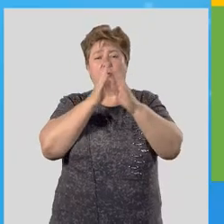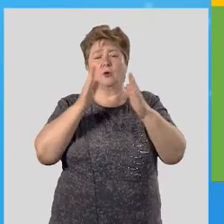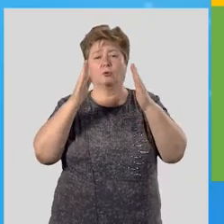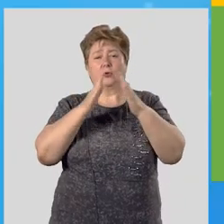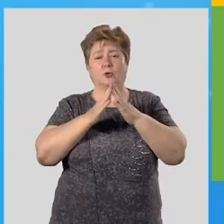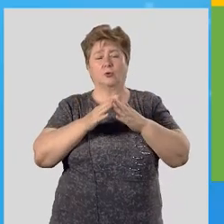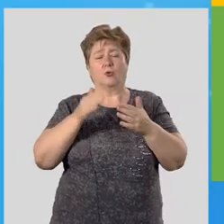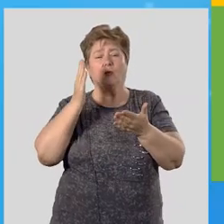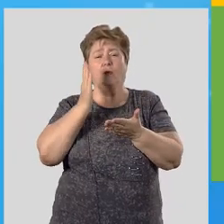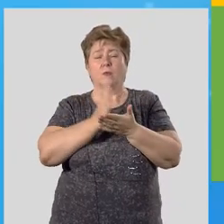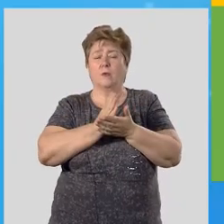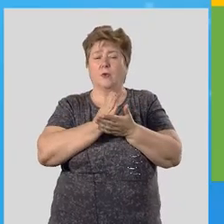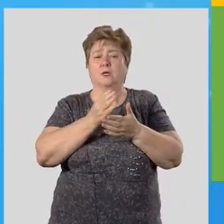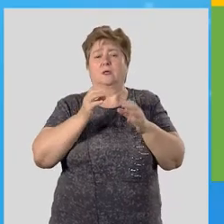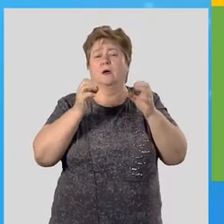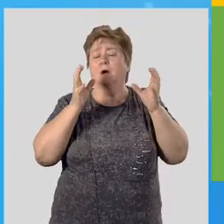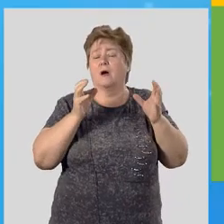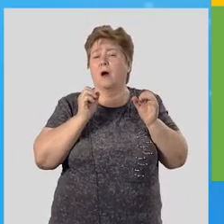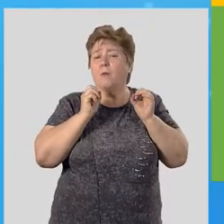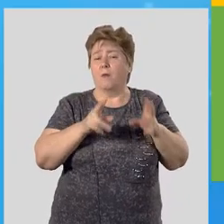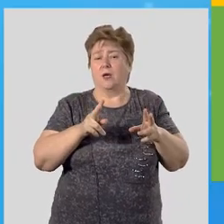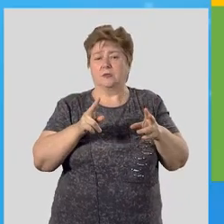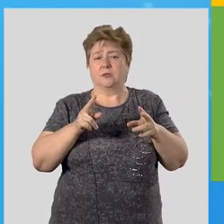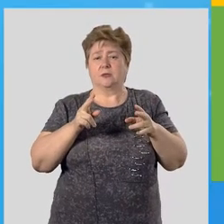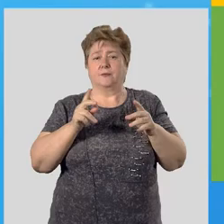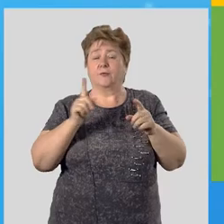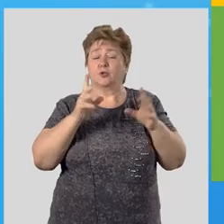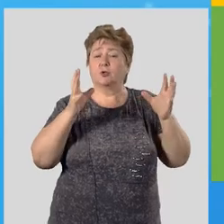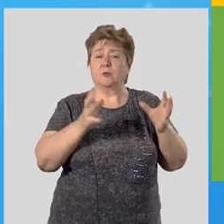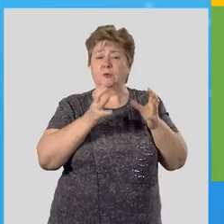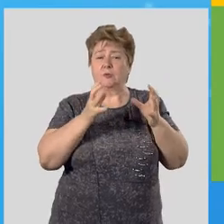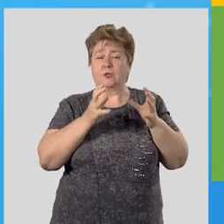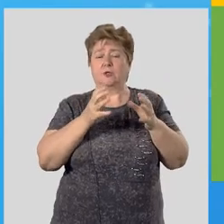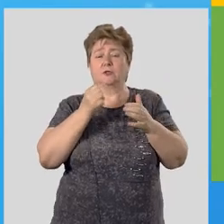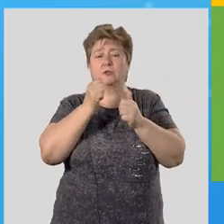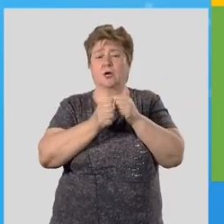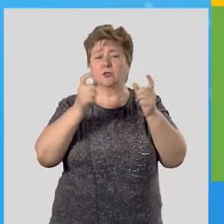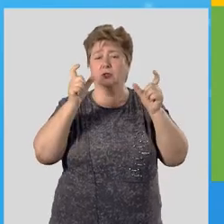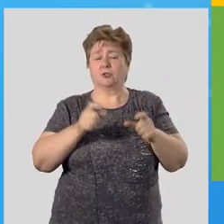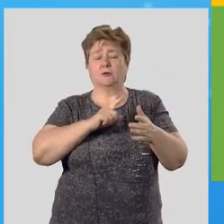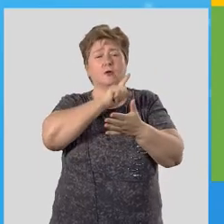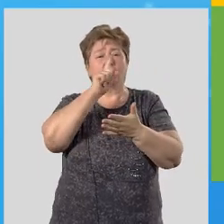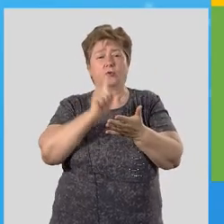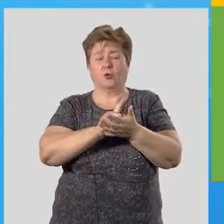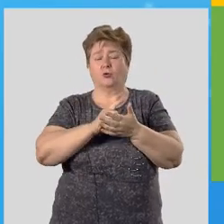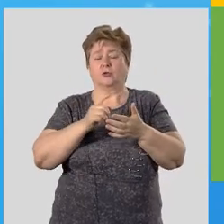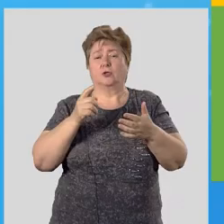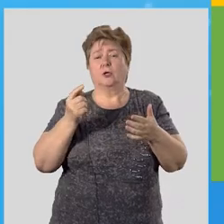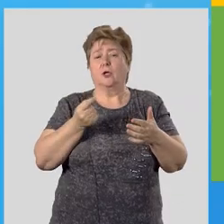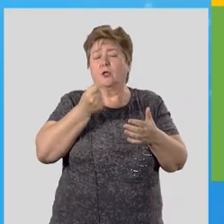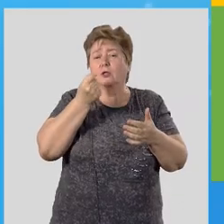оказался в опасности. Чтобы его сберечь, Каждый человек должен хотя